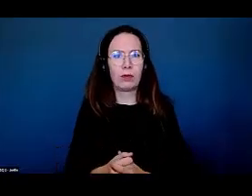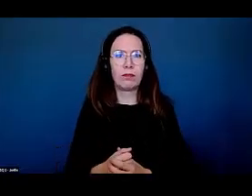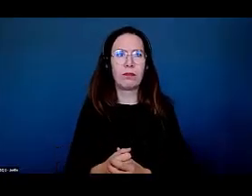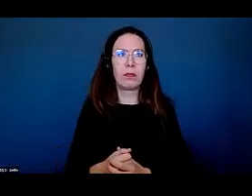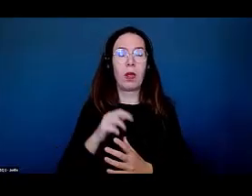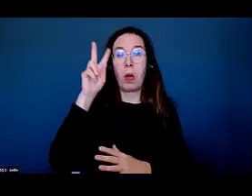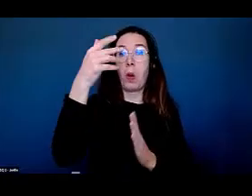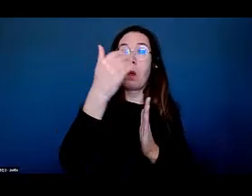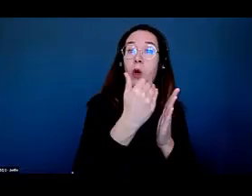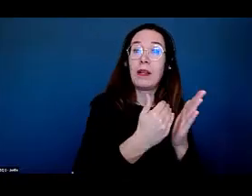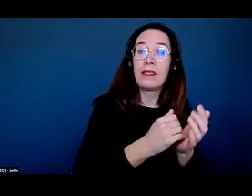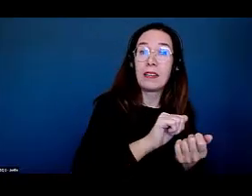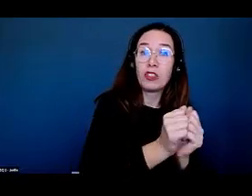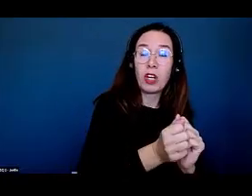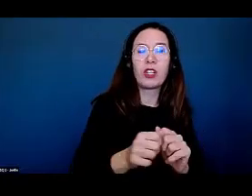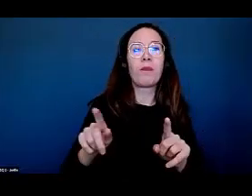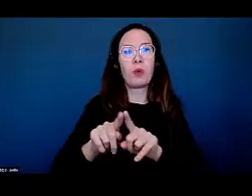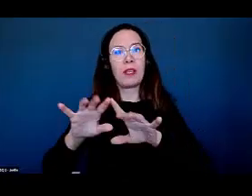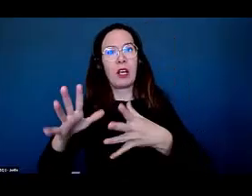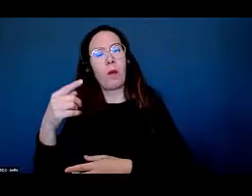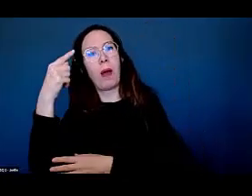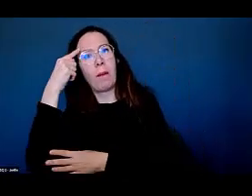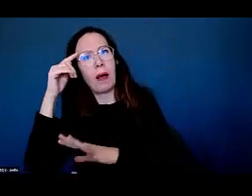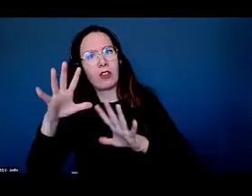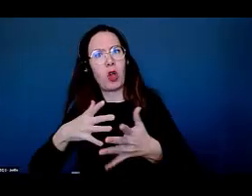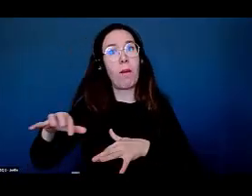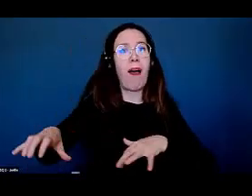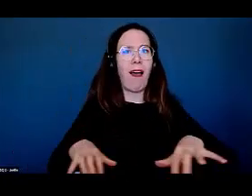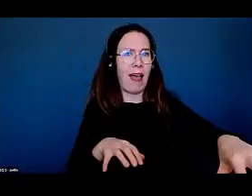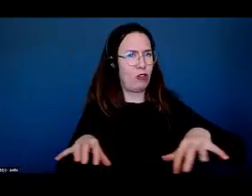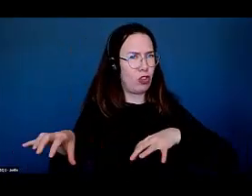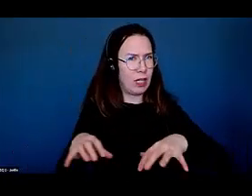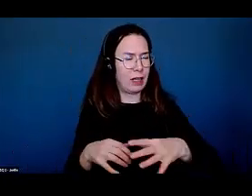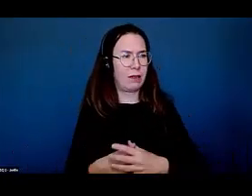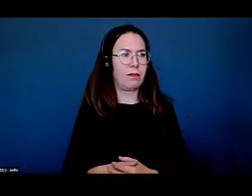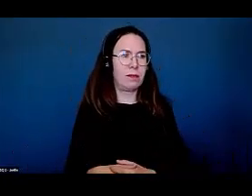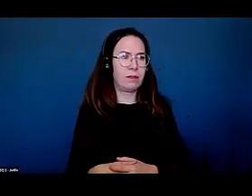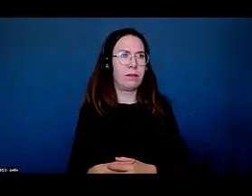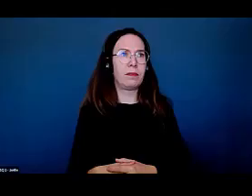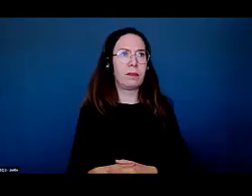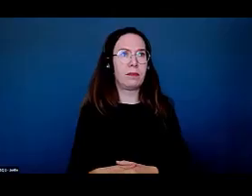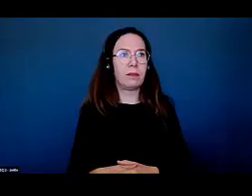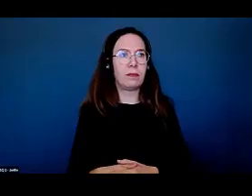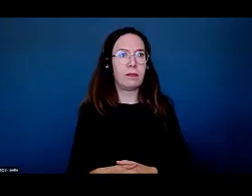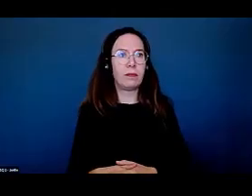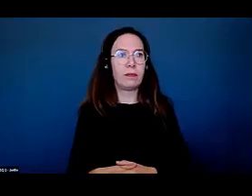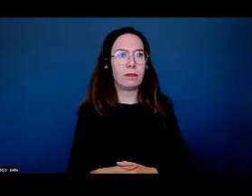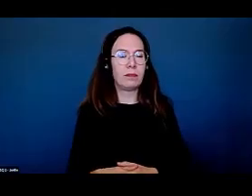non seulement changer les politiques, mais aussi changer notre façon de penser et d'agir.